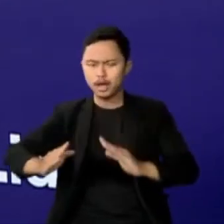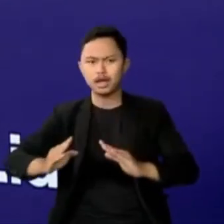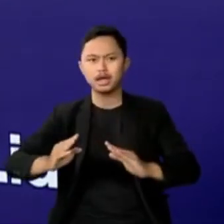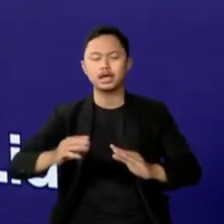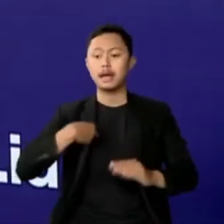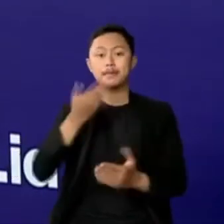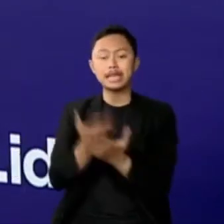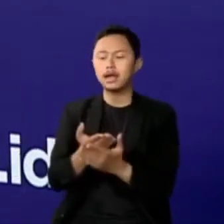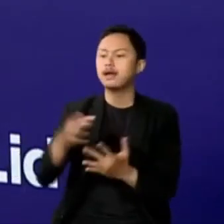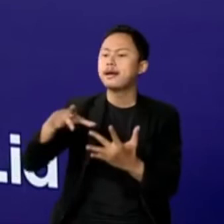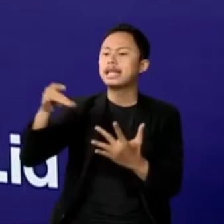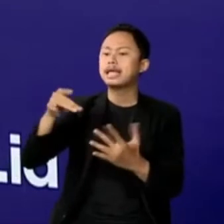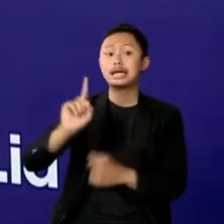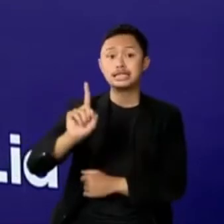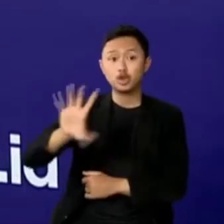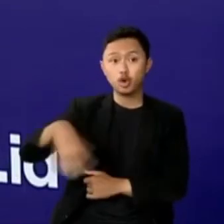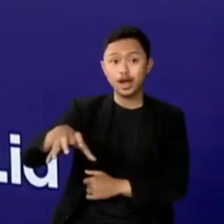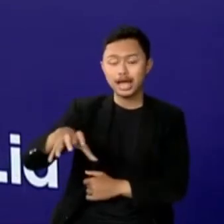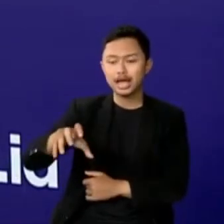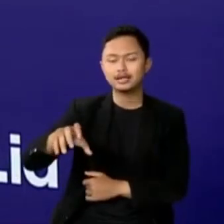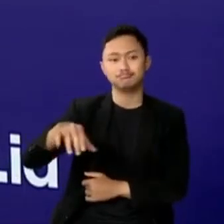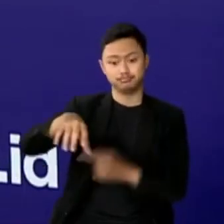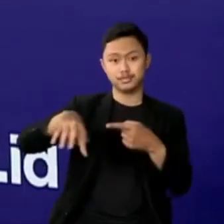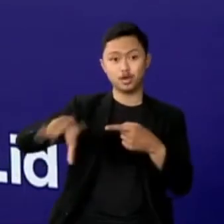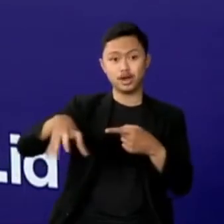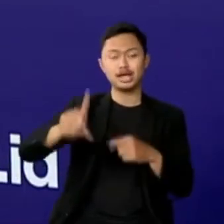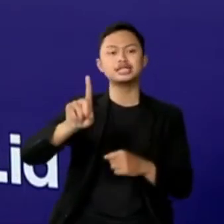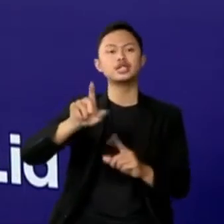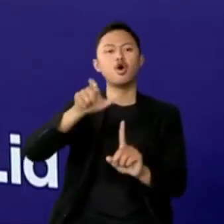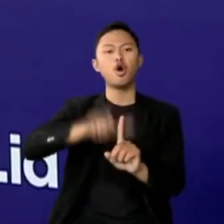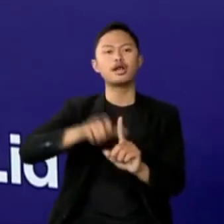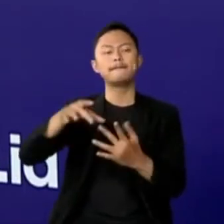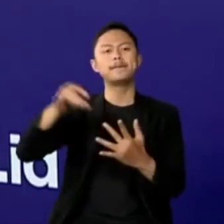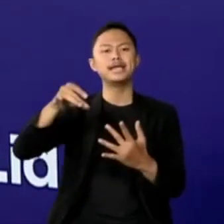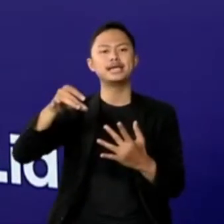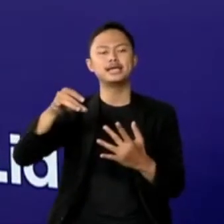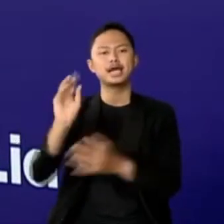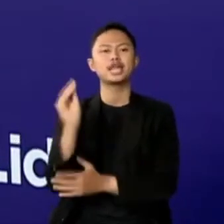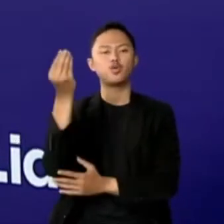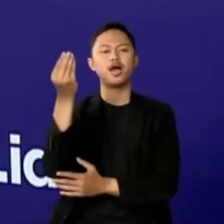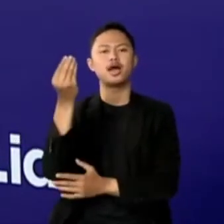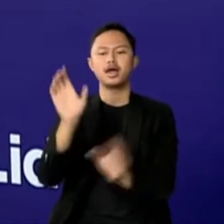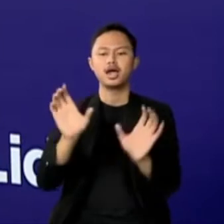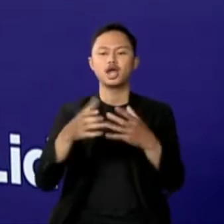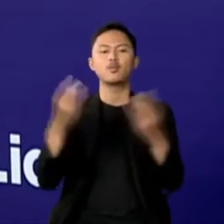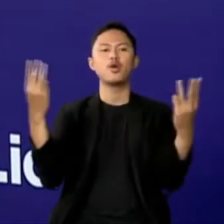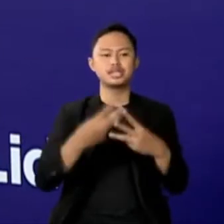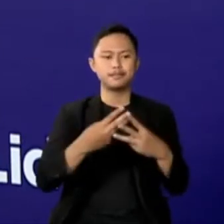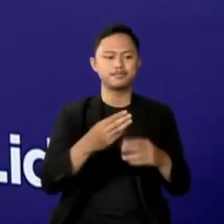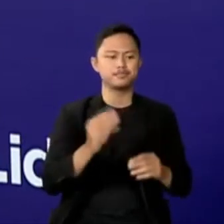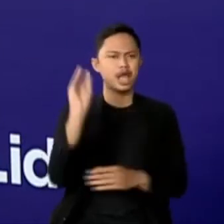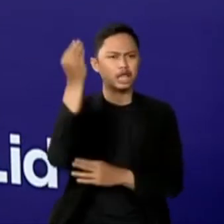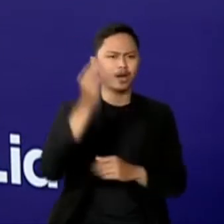menunjuk satu orang anggota keluarga sebagai kami menyukai berkovitz supaya berinteraksi Pimpin grup WA dengan semua